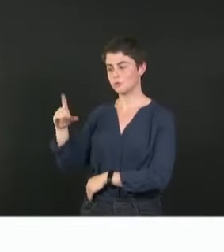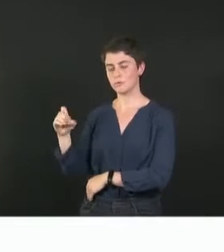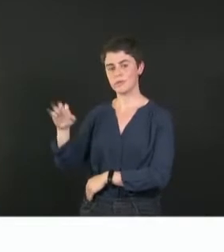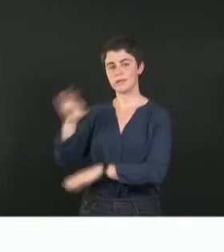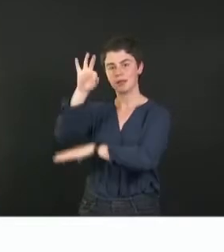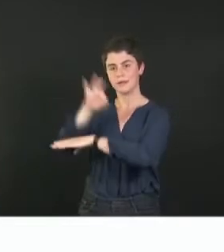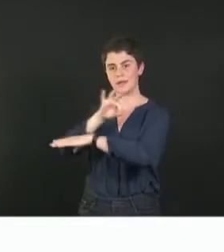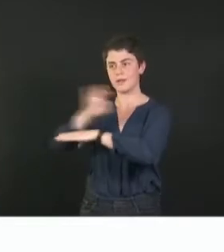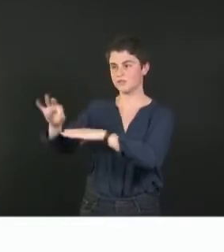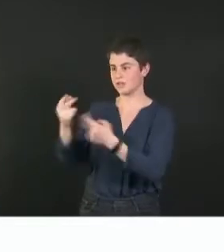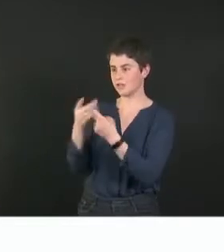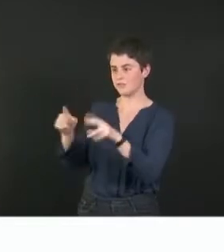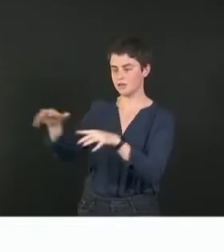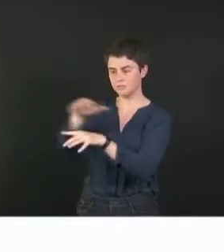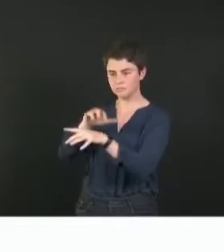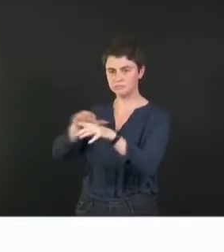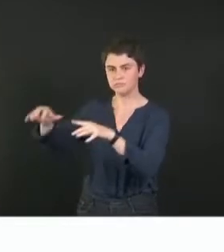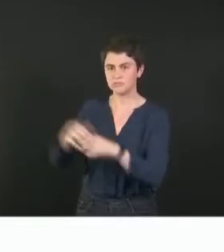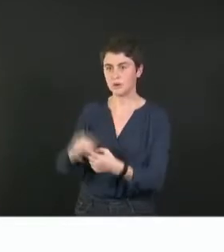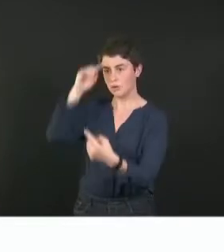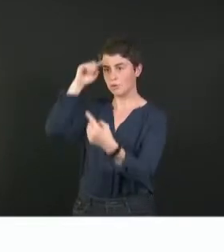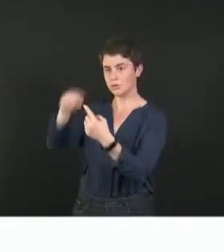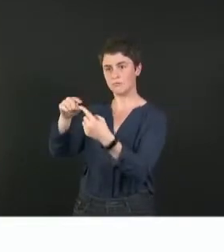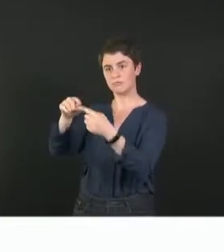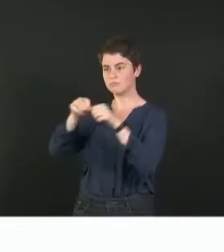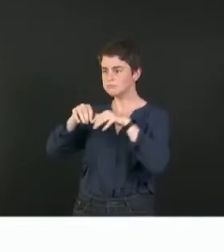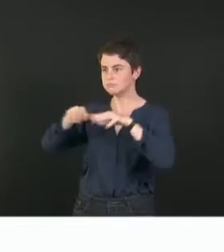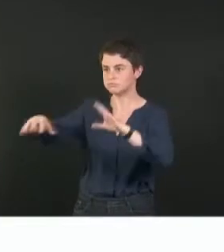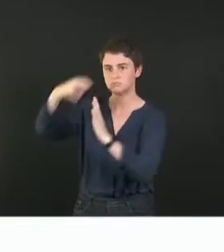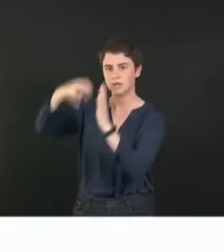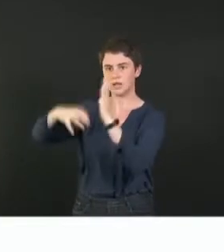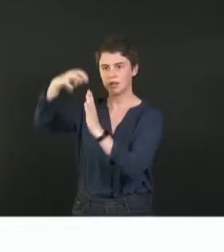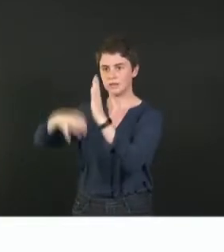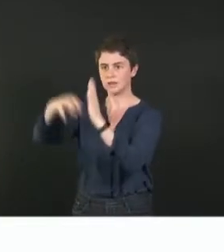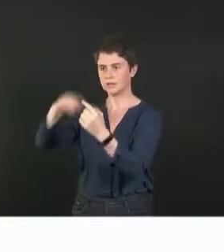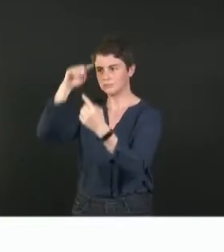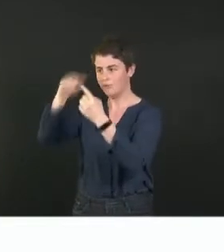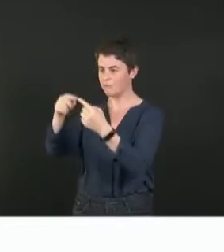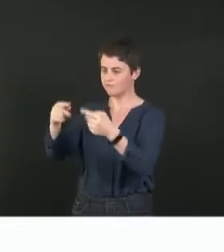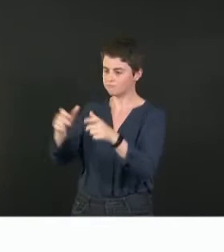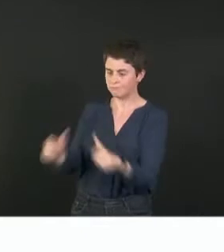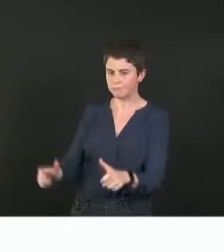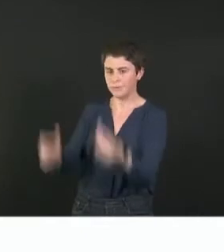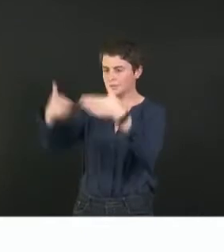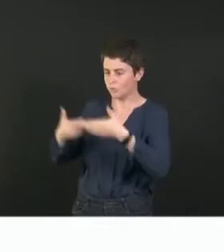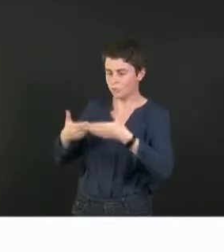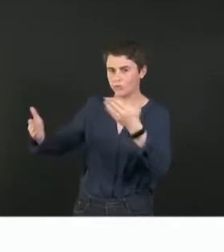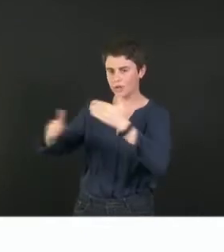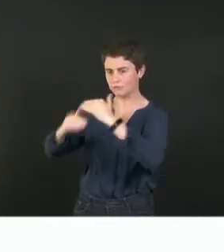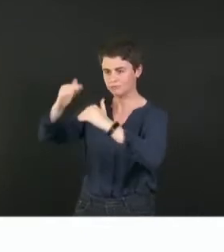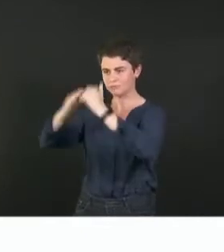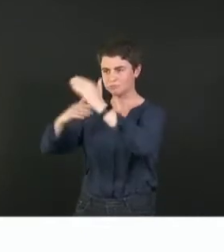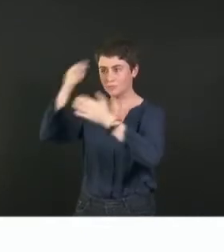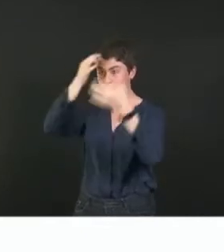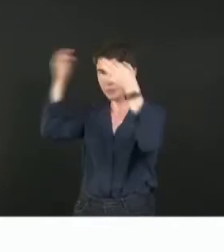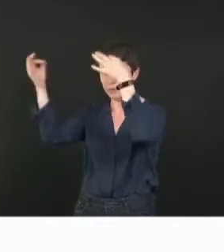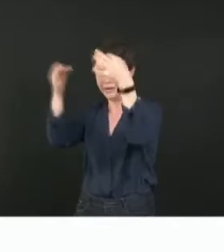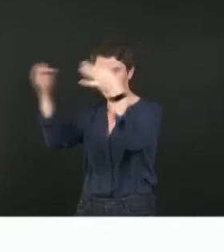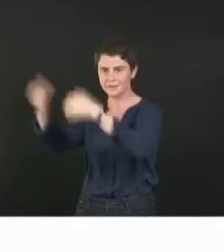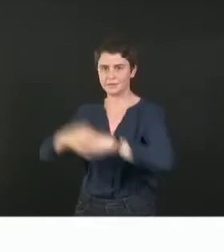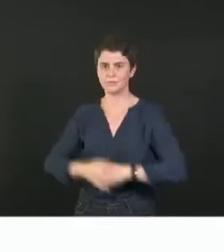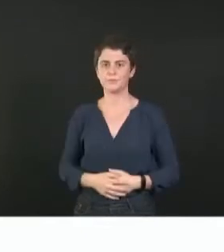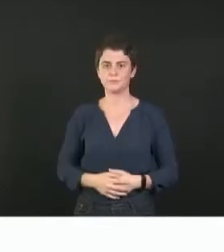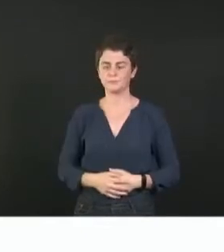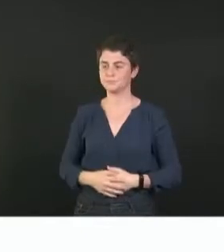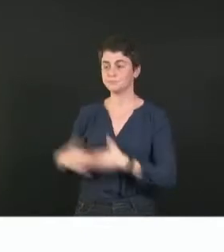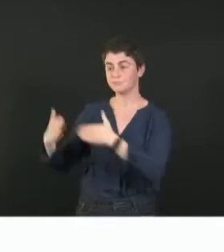à l'origine du manifeste pour une frugalité heureuse et créative, et vous êtes également auteur. À vos côtés, il y a Céline